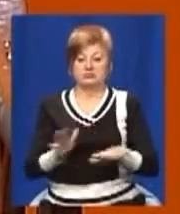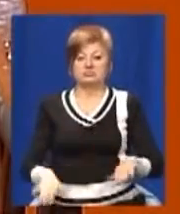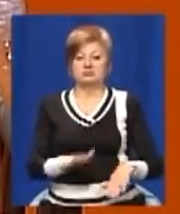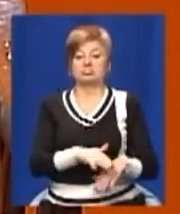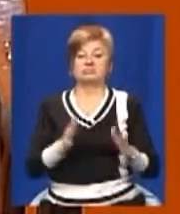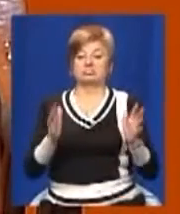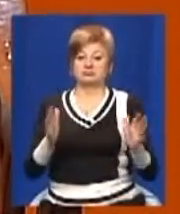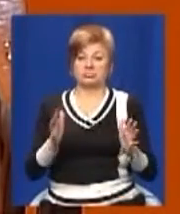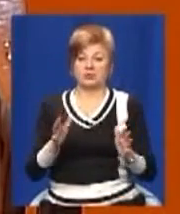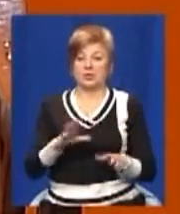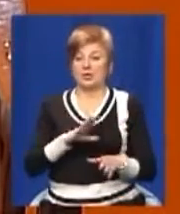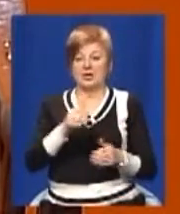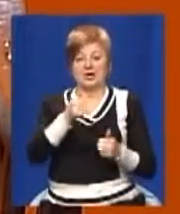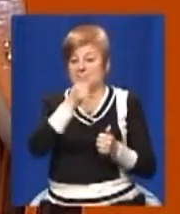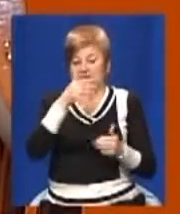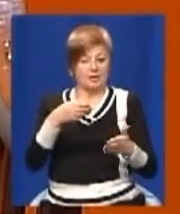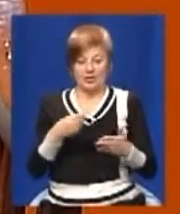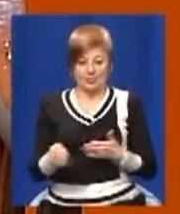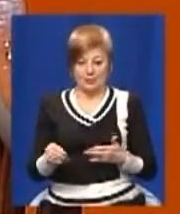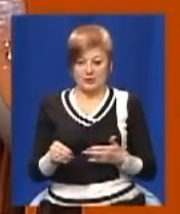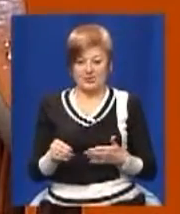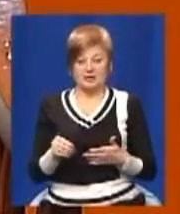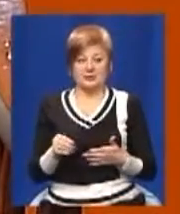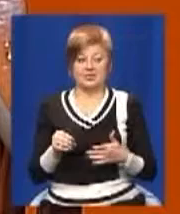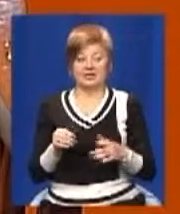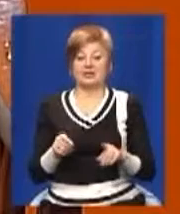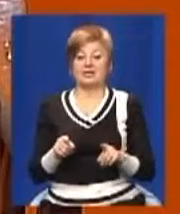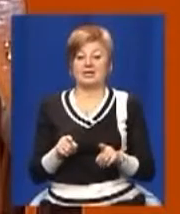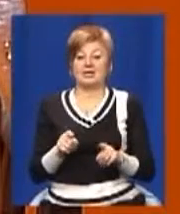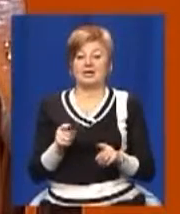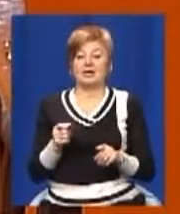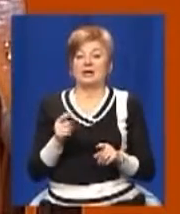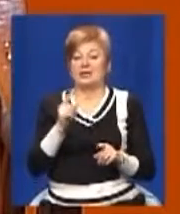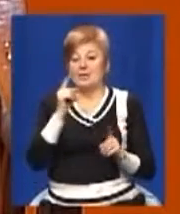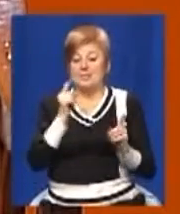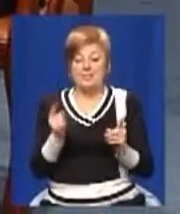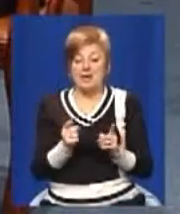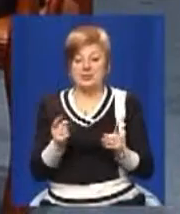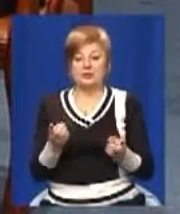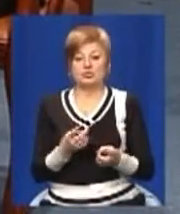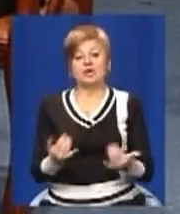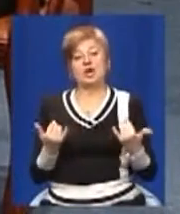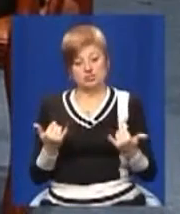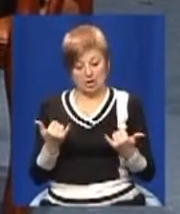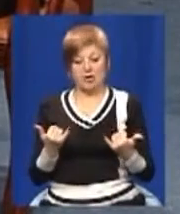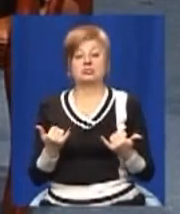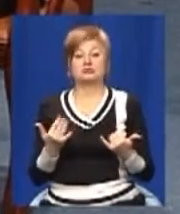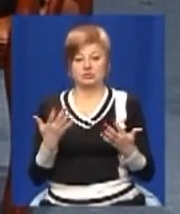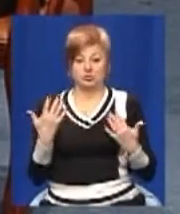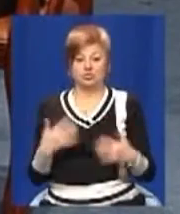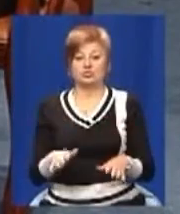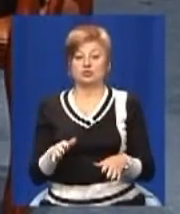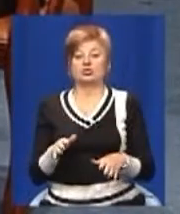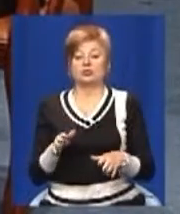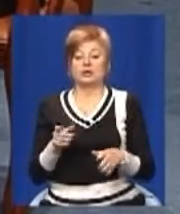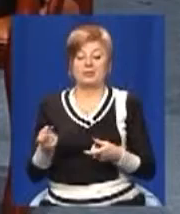було. Не було. Не на було мене. Того розміру. Була маленькою просто. А зараз? А зараз, ну, ми не